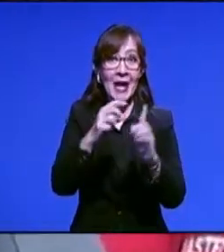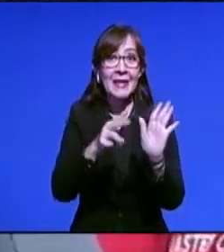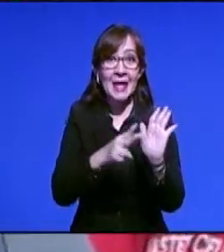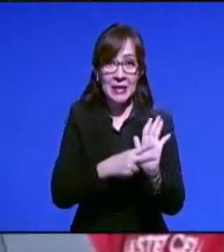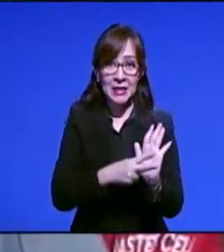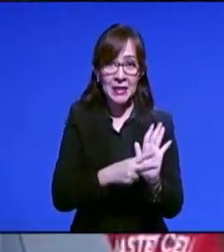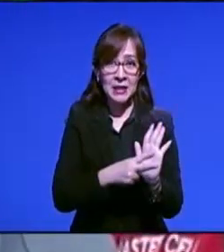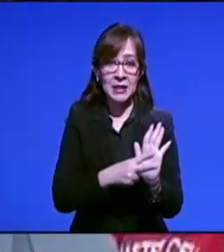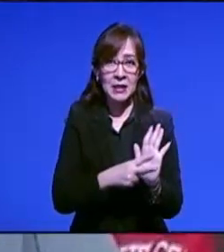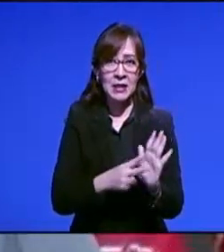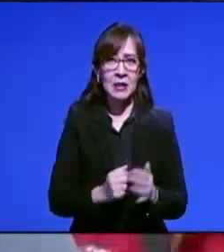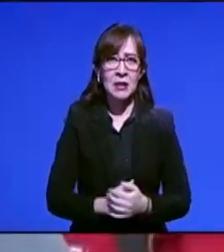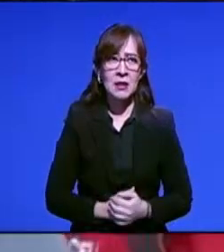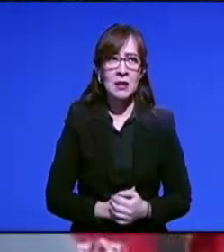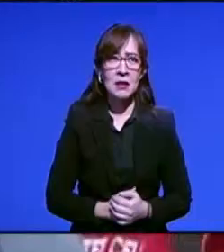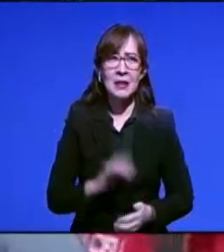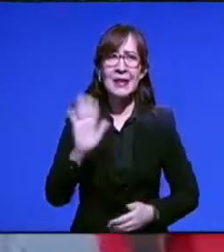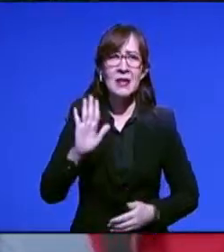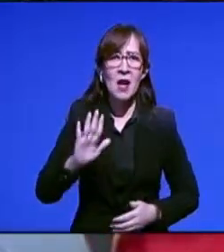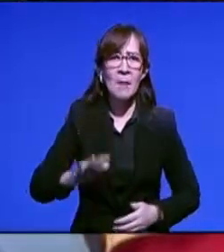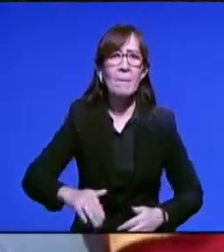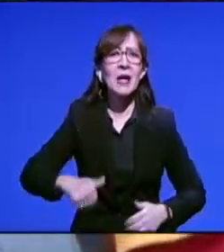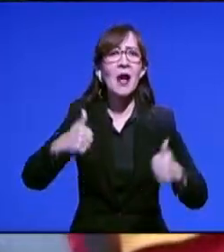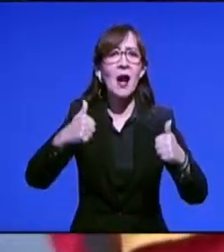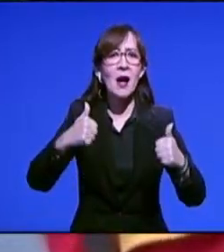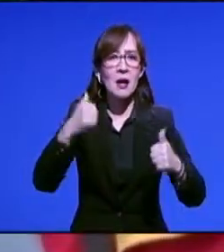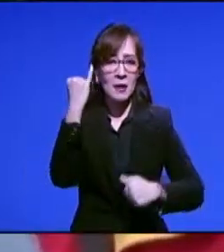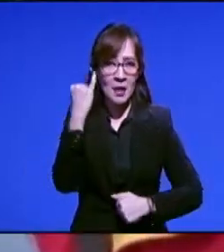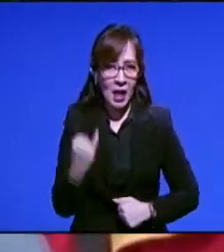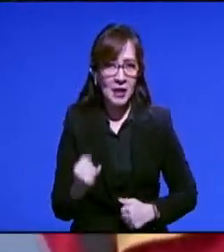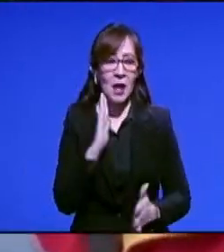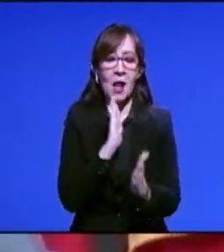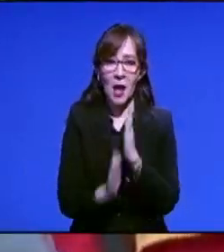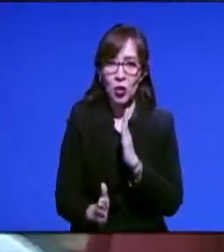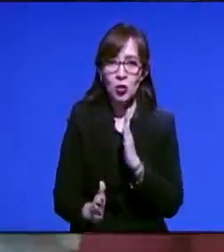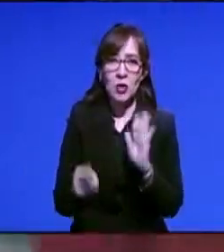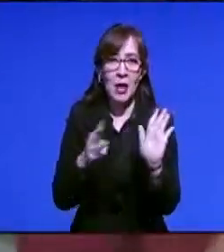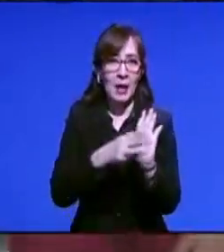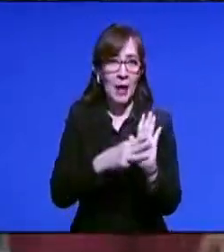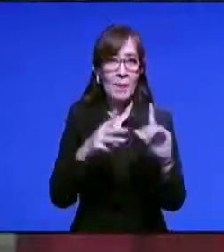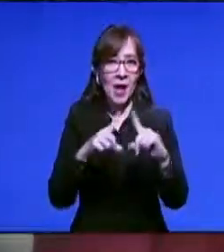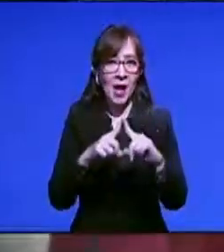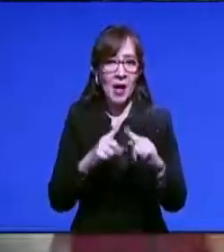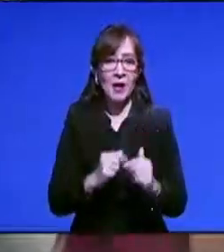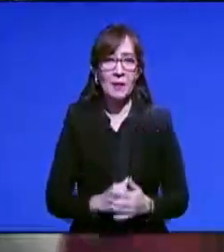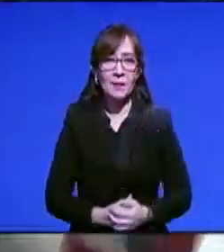menang, kemudian ke pengadilan tinggi kita menang, kemudian langsung ke Mahkamah Agung, juga kita menang.